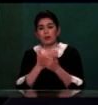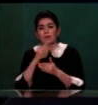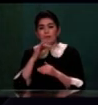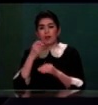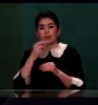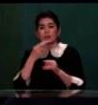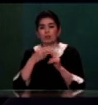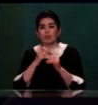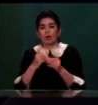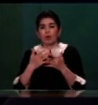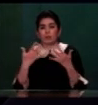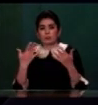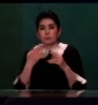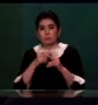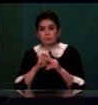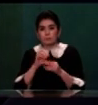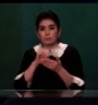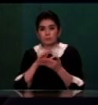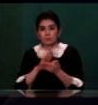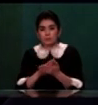hosil qilamiz.